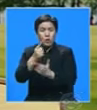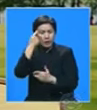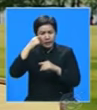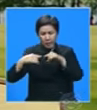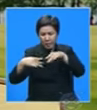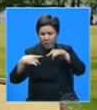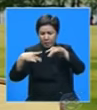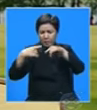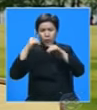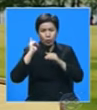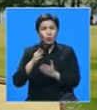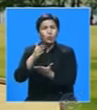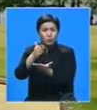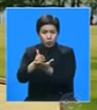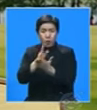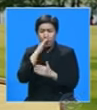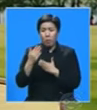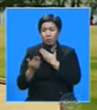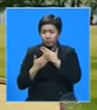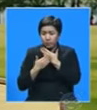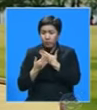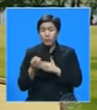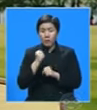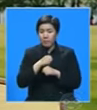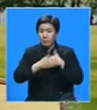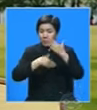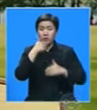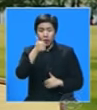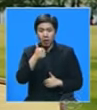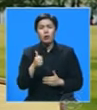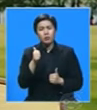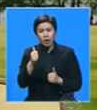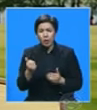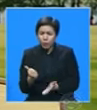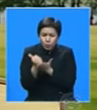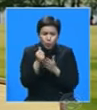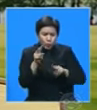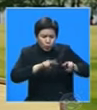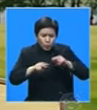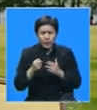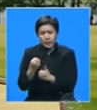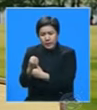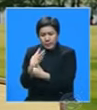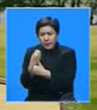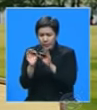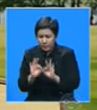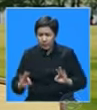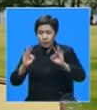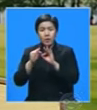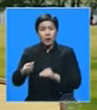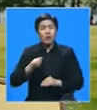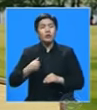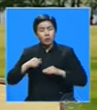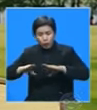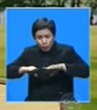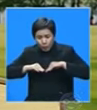ณะที่สร้างความขัดแย้งนะครับถ้าท่านติเพื่อก่อหรือว่าติดตามดูแลกำกับเสนอข้อเสนอแนะที่จำเป็นที่สำคัญผมรับได้ทุ